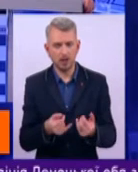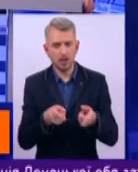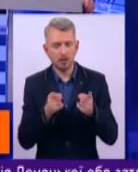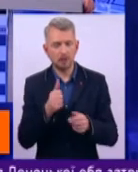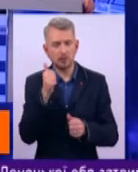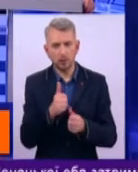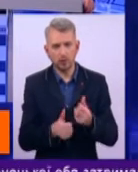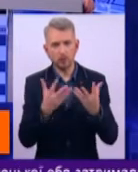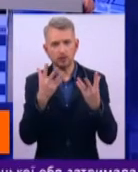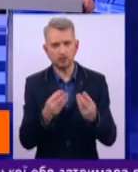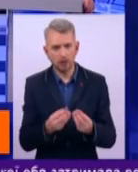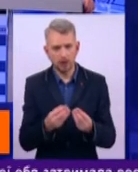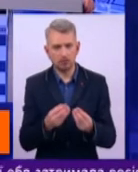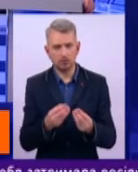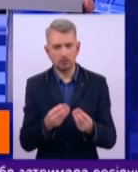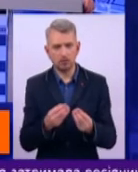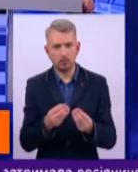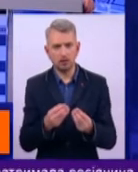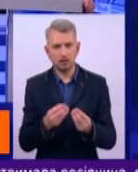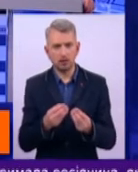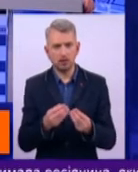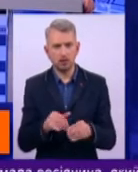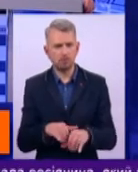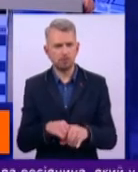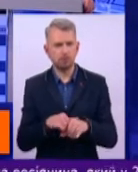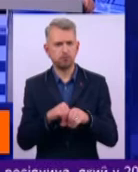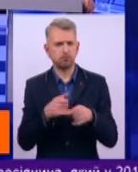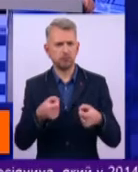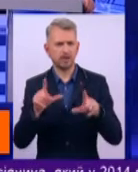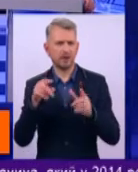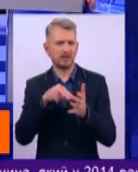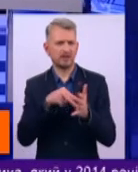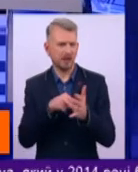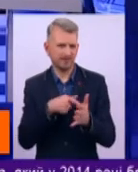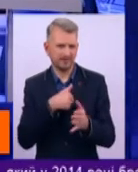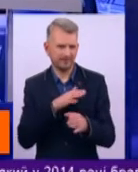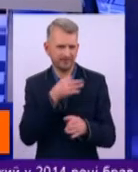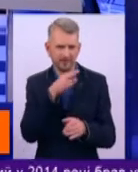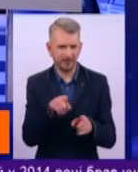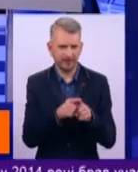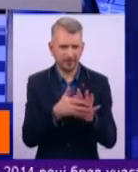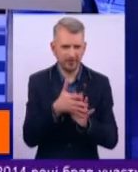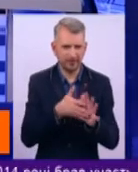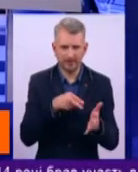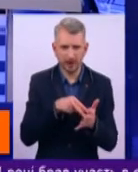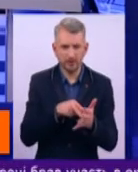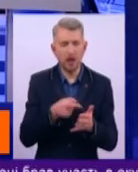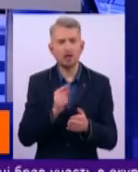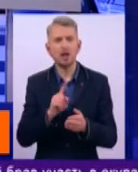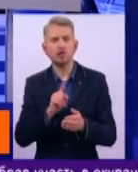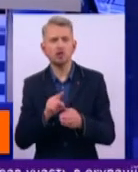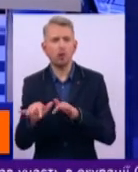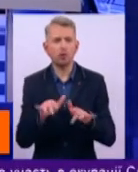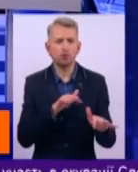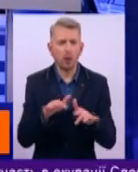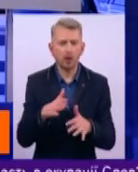кожним днем піднімаються, як ви кажете, ставки, я б не казав ставки, але те, що кроки наших західних партнерів,